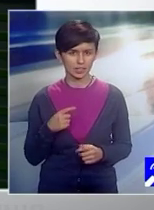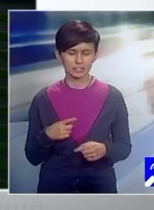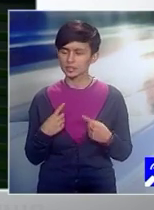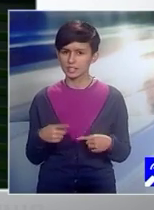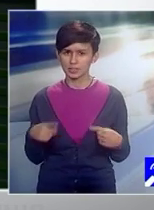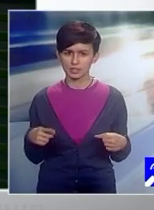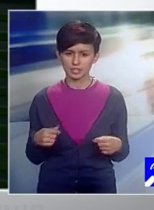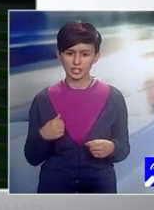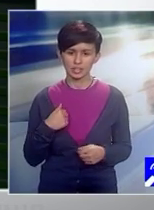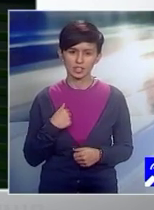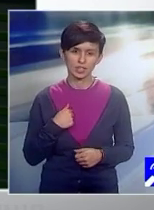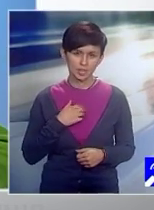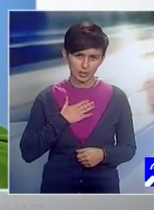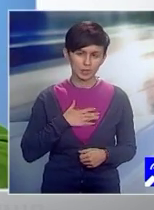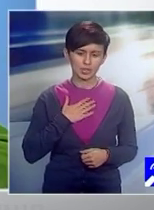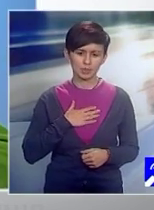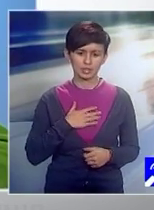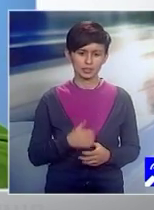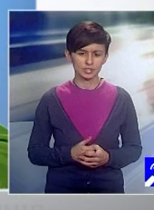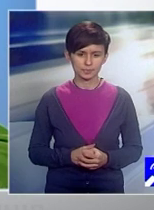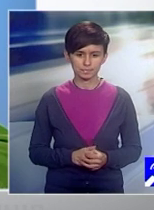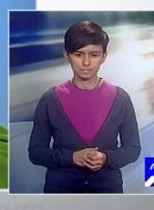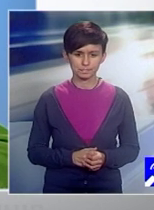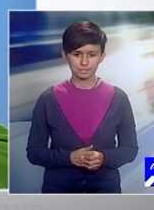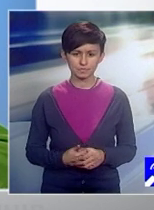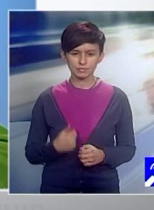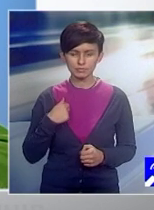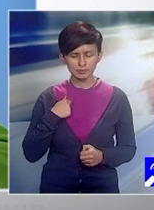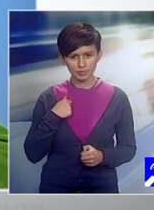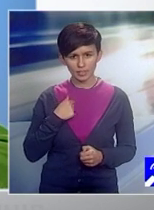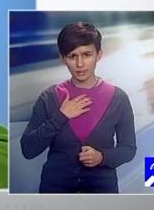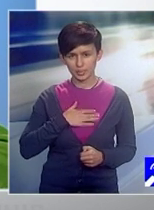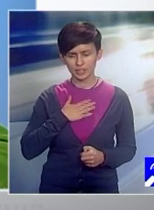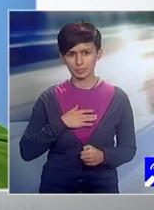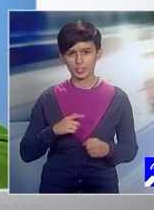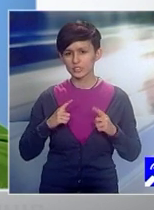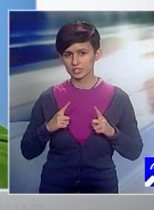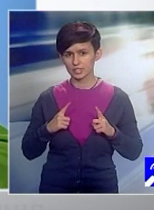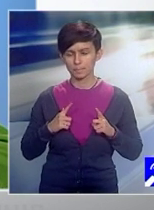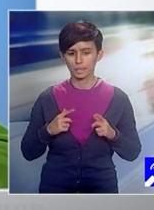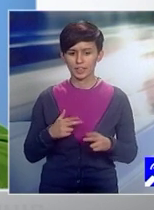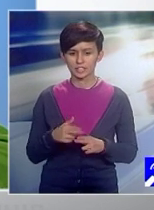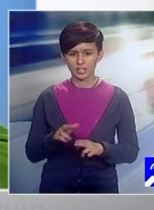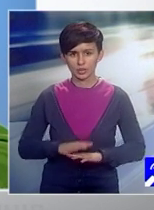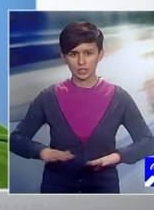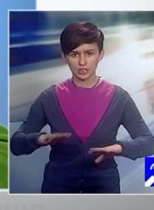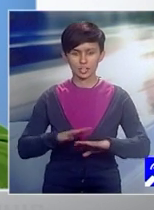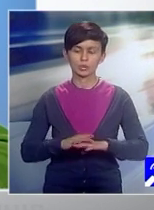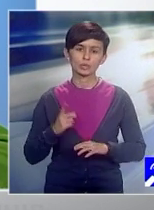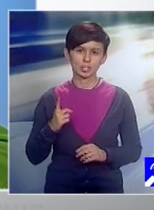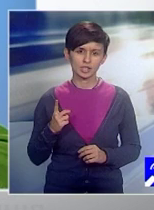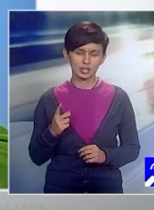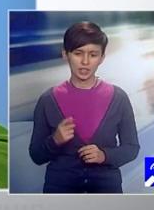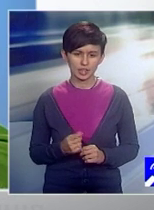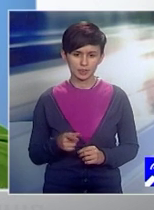E ceva total diferit. Mie mi-a plăcut. Mi-a plăcut pentru că îmi place oricum să stau în natură. Dar, într-adevăr, așa cum